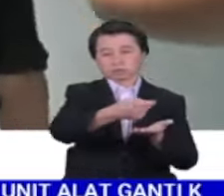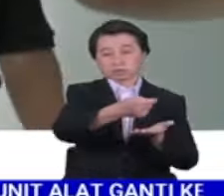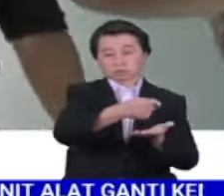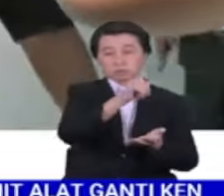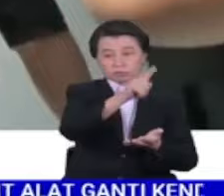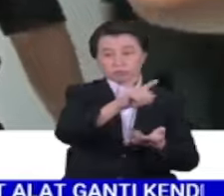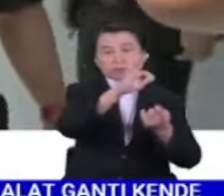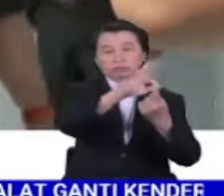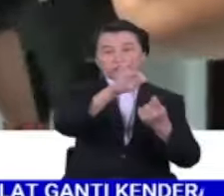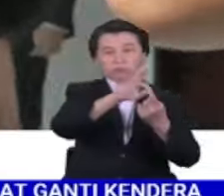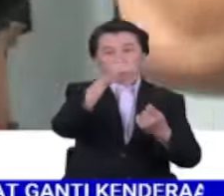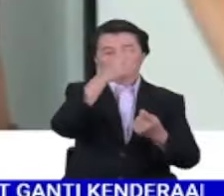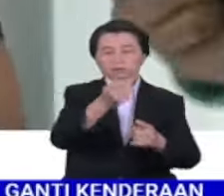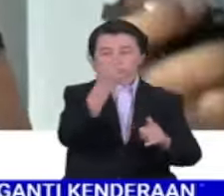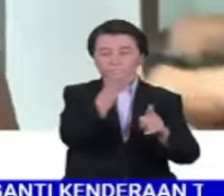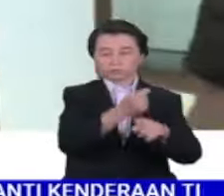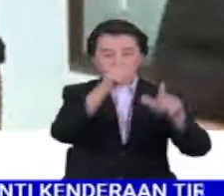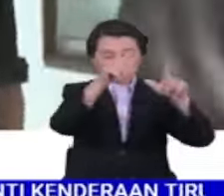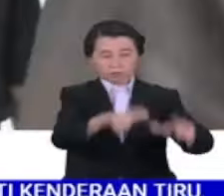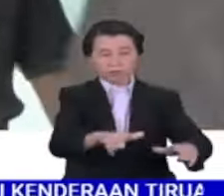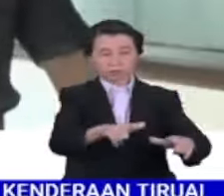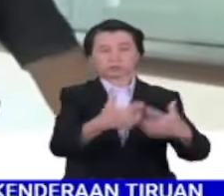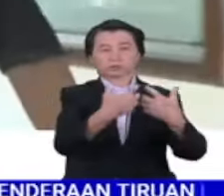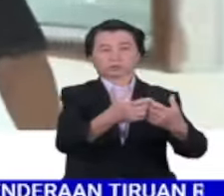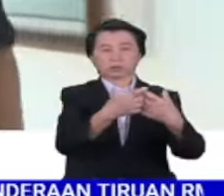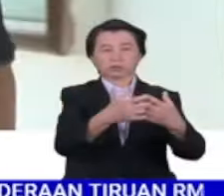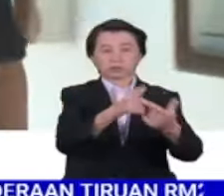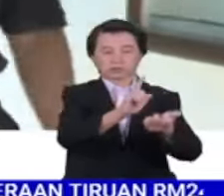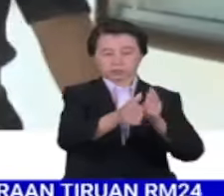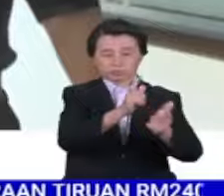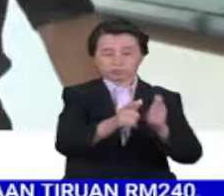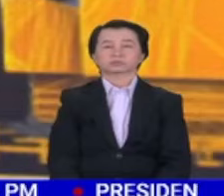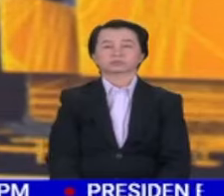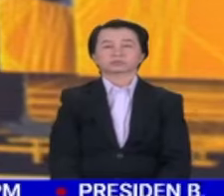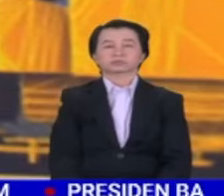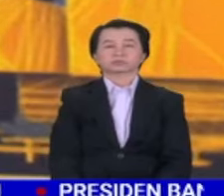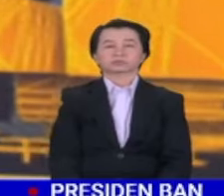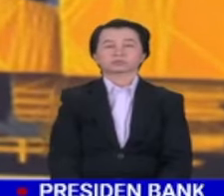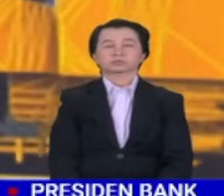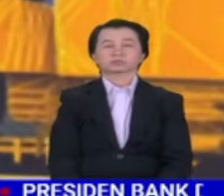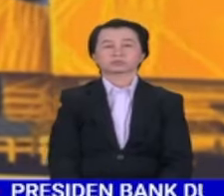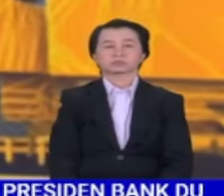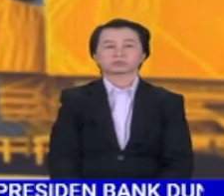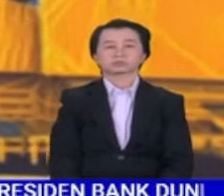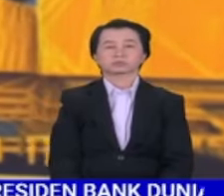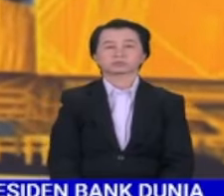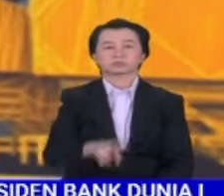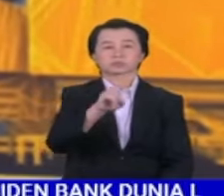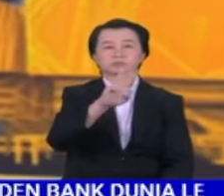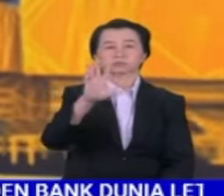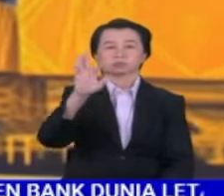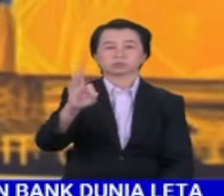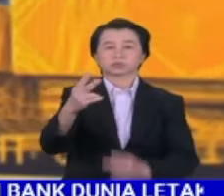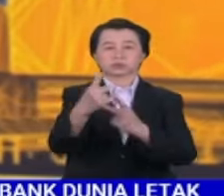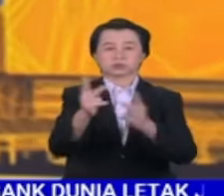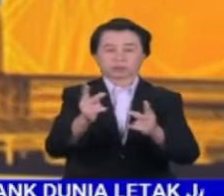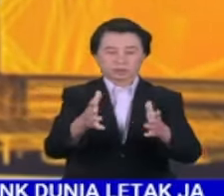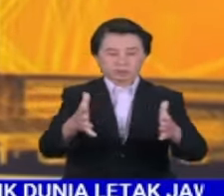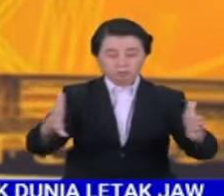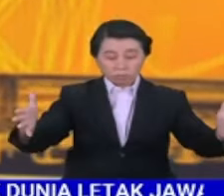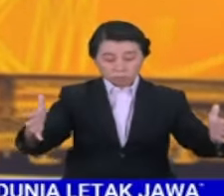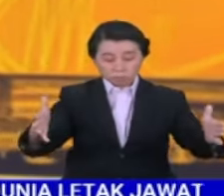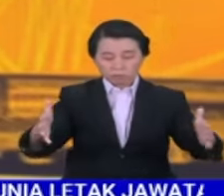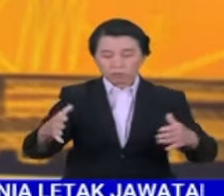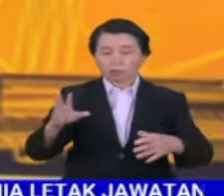di pulau Pinang bagi tujuan meletakkan sejumlah mesin Dopi berkenaan 29 kotak